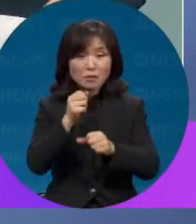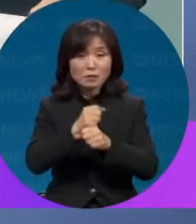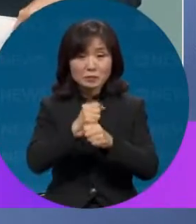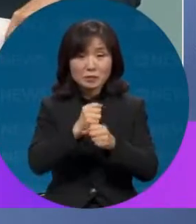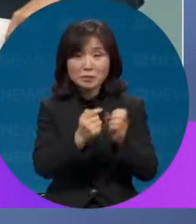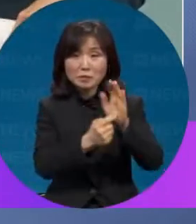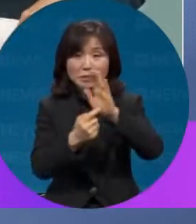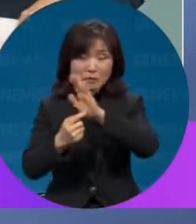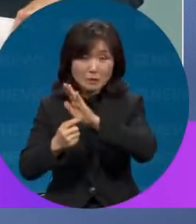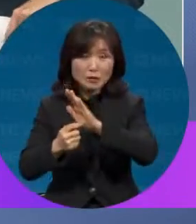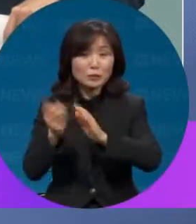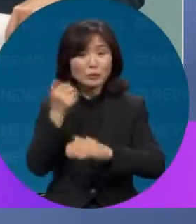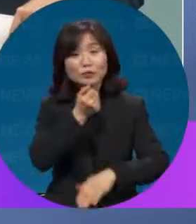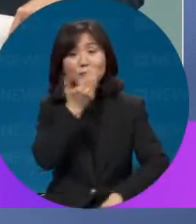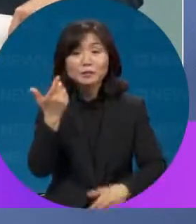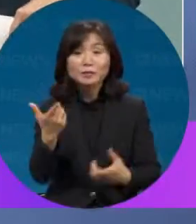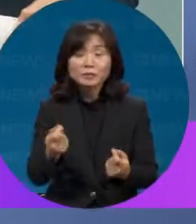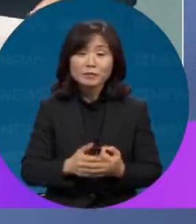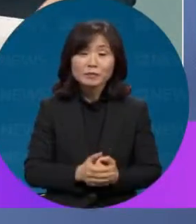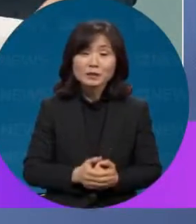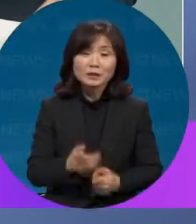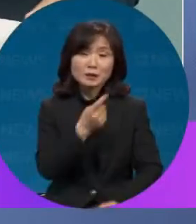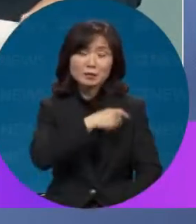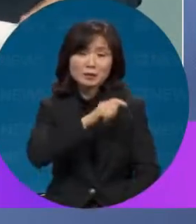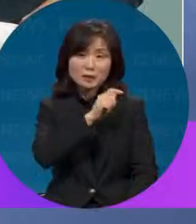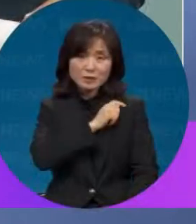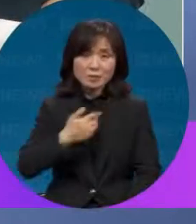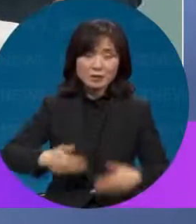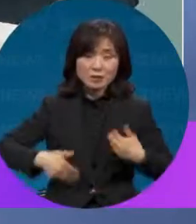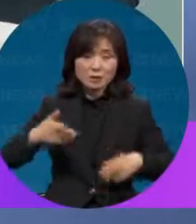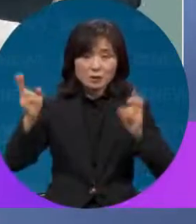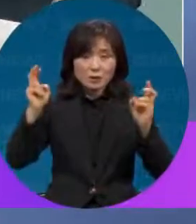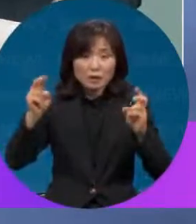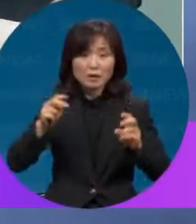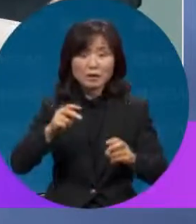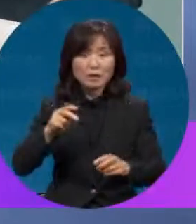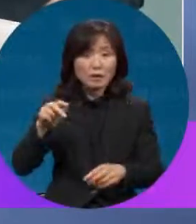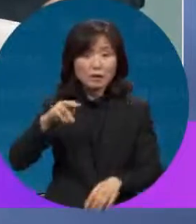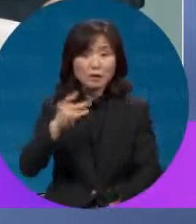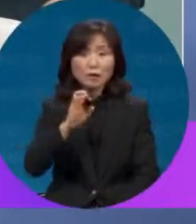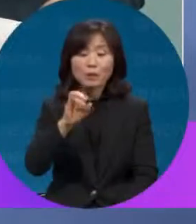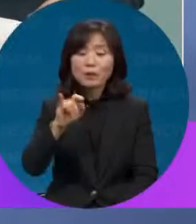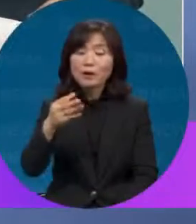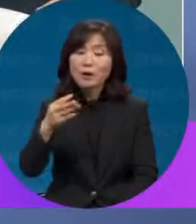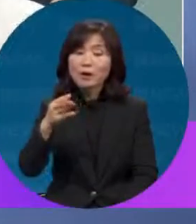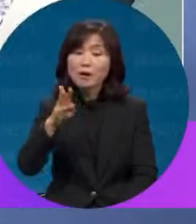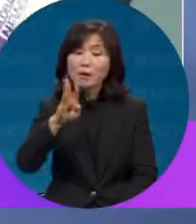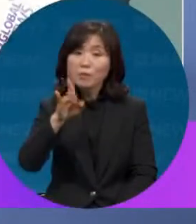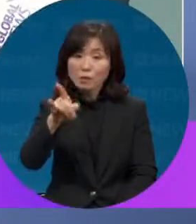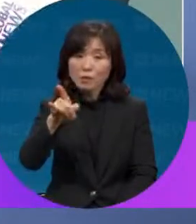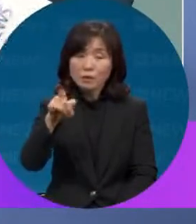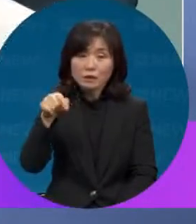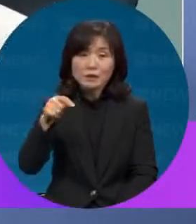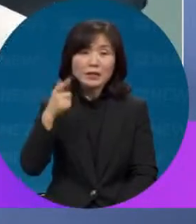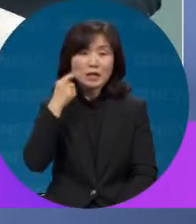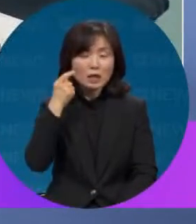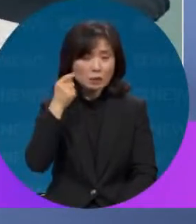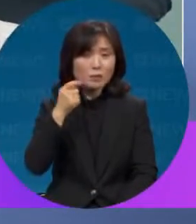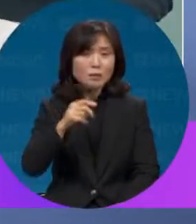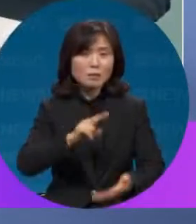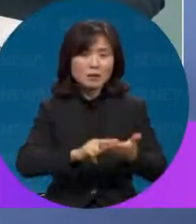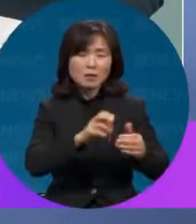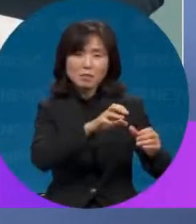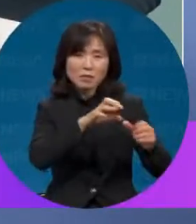자리잡고 있죠 앞서 스페인 패션 브랜드의 노예 배는 일본의 지불이 만화 영화 캐릭터들을 활용한 제품을 선보이기도